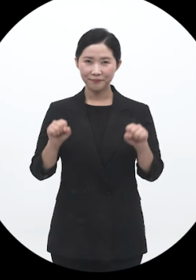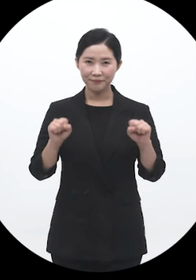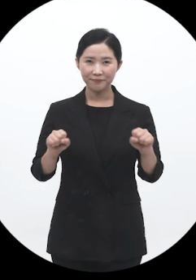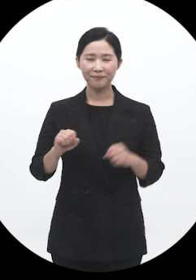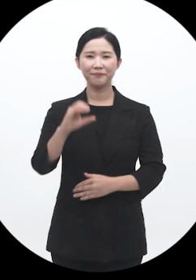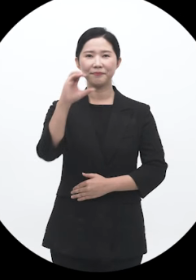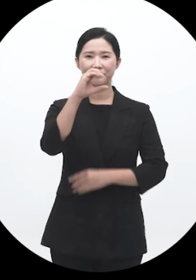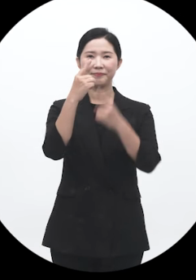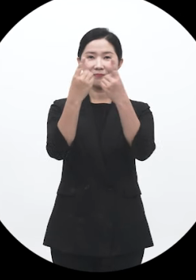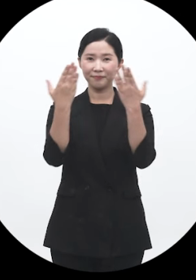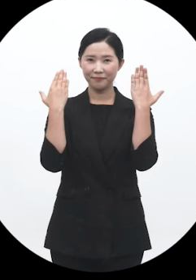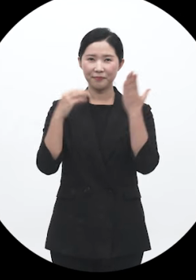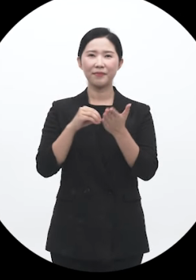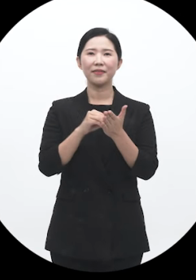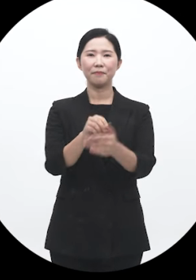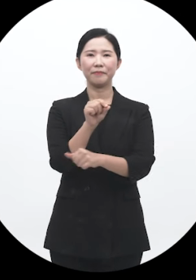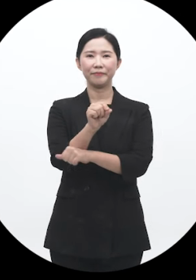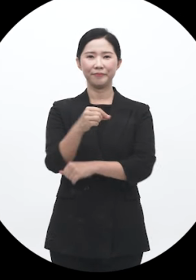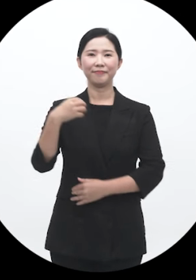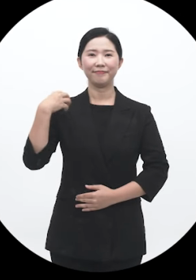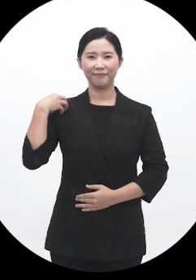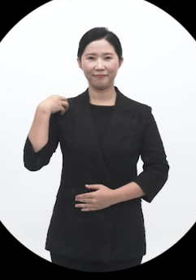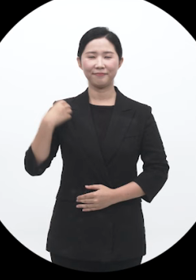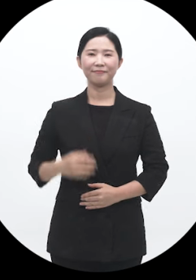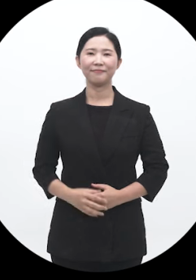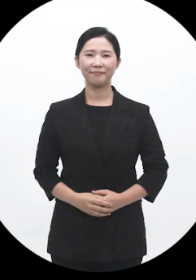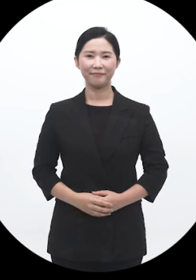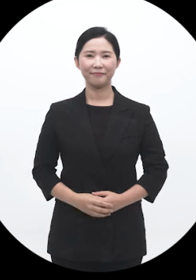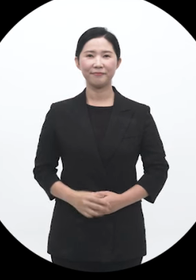안녕하세요. 가톨릭대학교 입학처입니다.